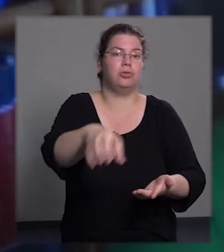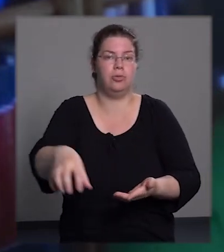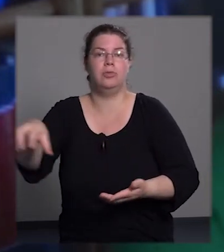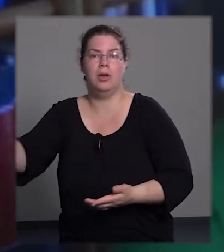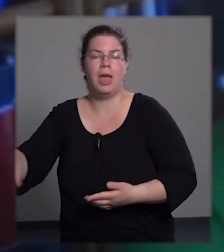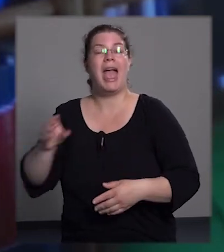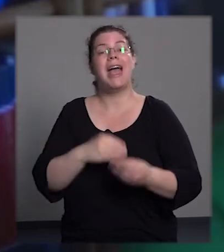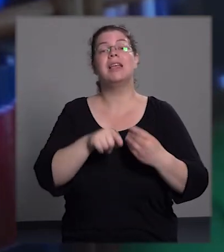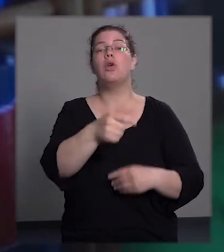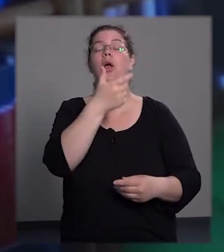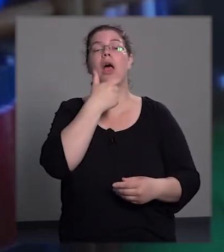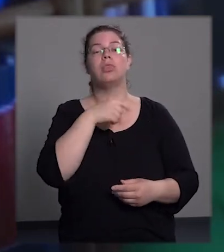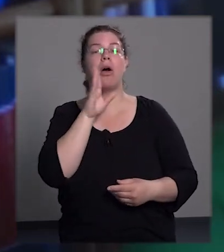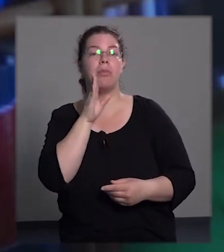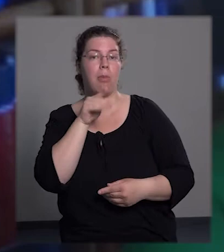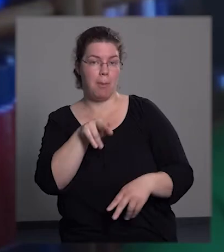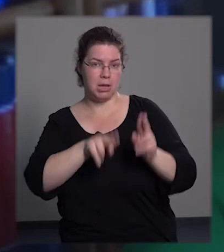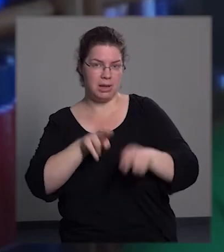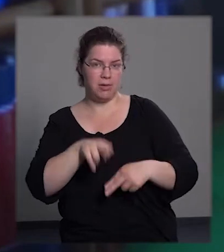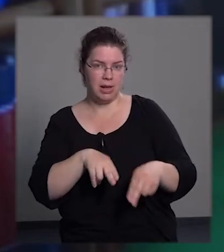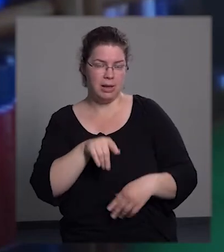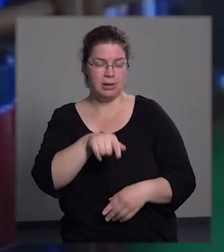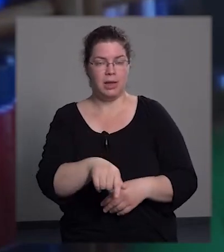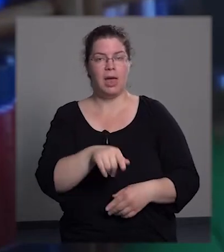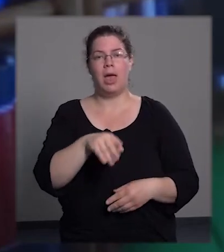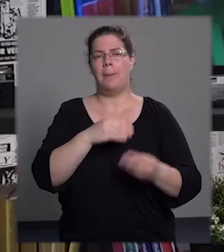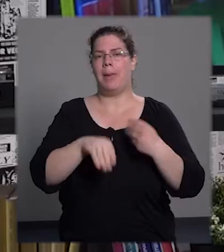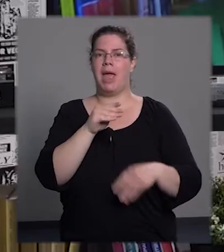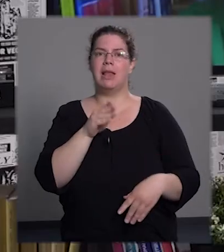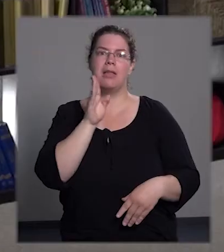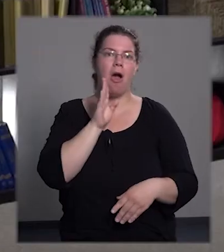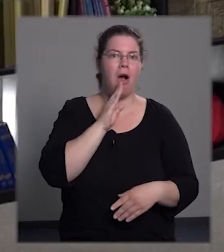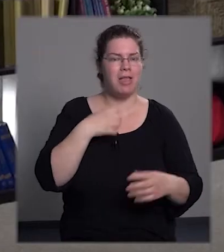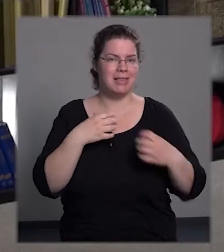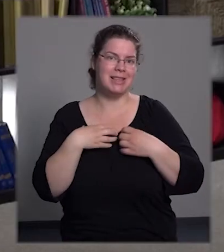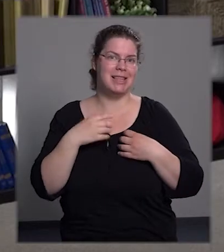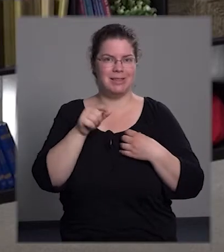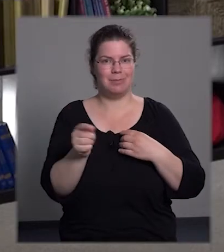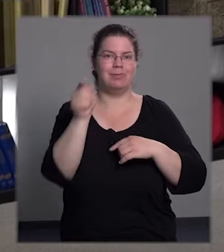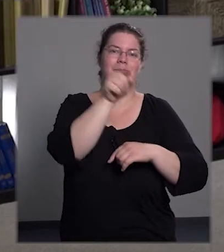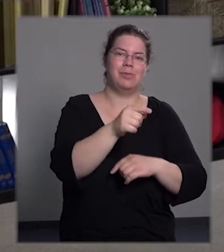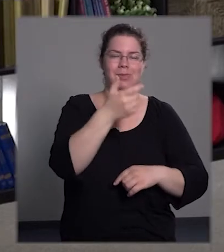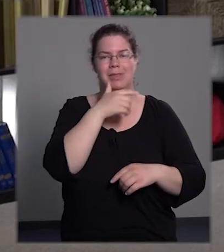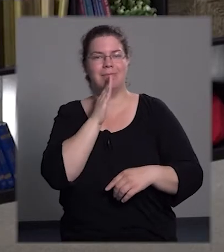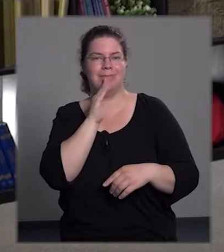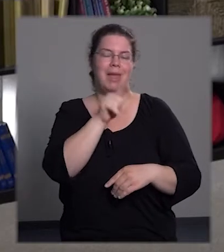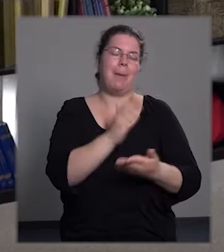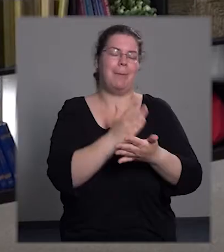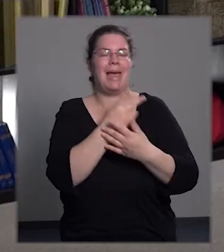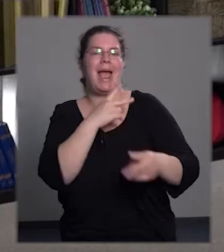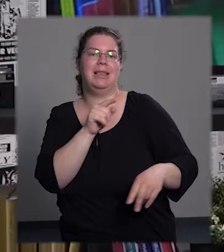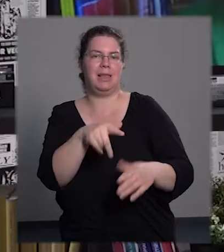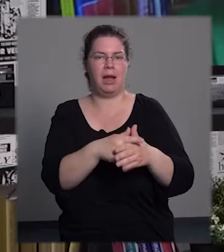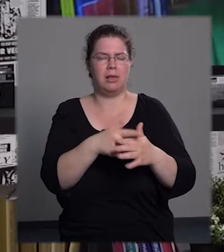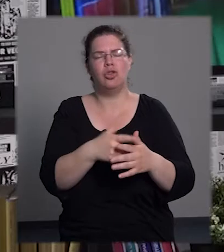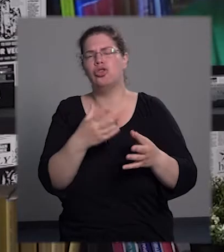a nagymamája nevelte, Selényi Emília, mert egy anyaszínésznőnek azért már ugye elnézték ezt a dolgot, és hát rengeteg anekdota